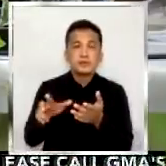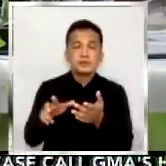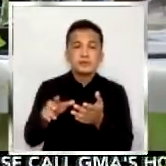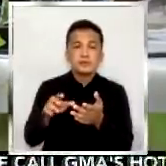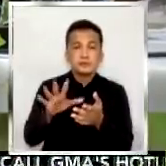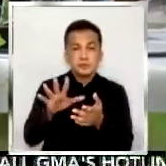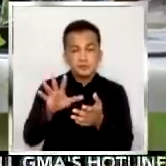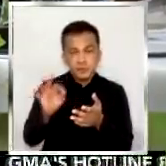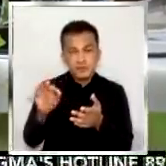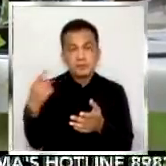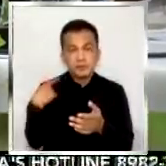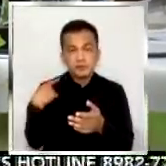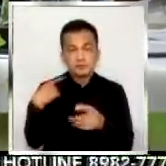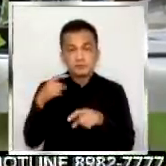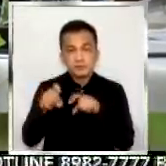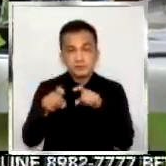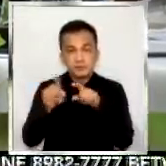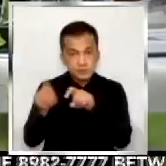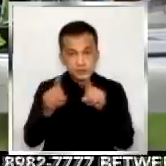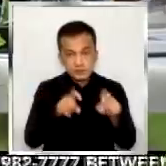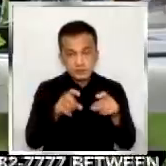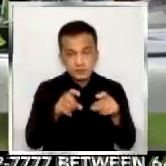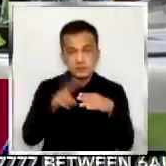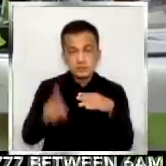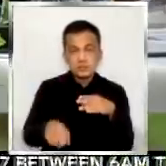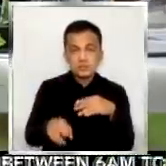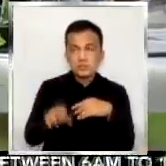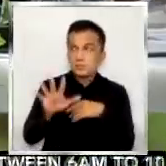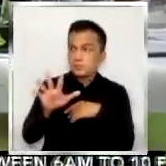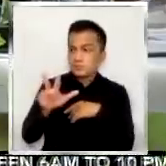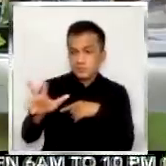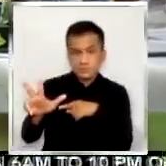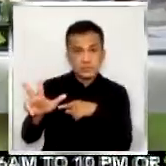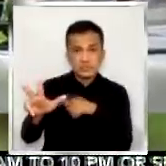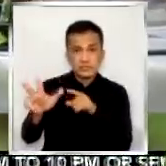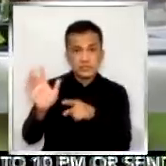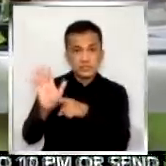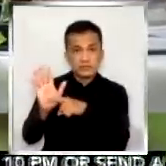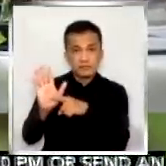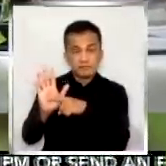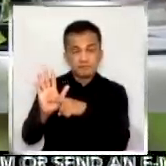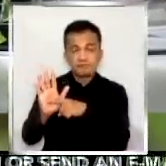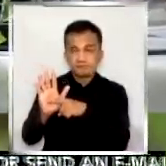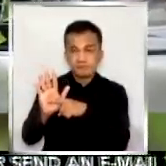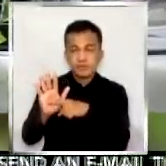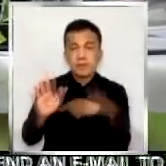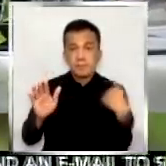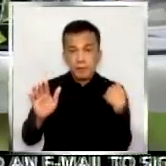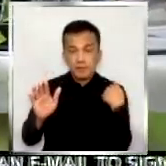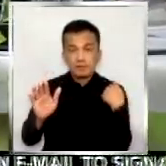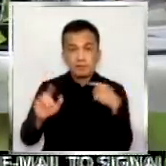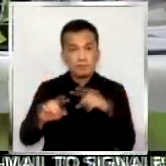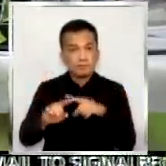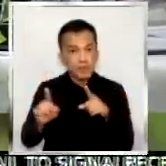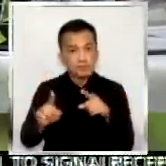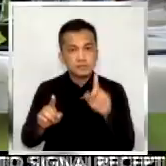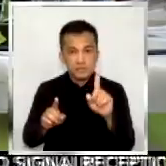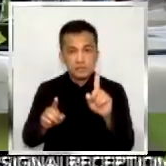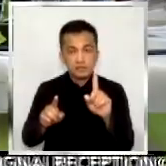saan 53 ang negative. Ngunit may isa pong nagpositibo sa COVID